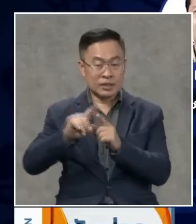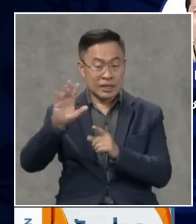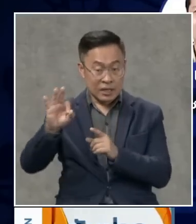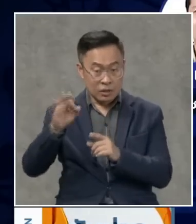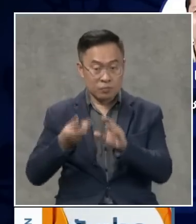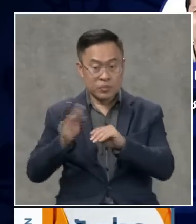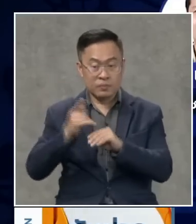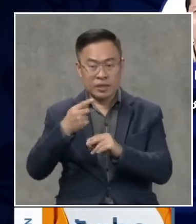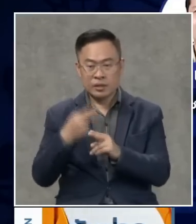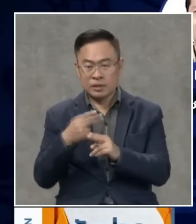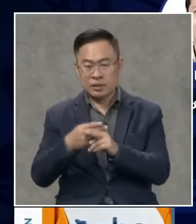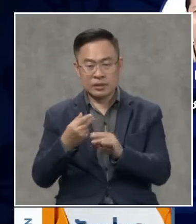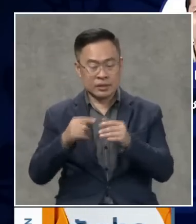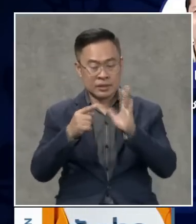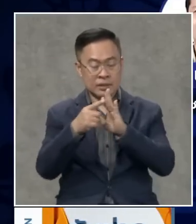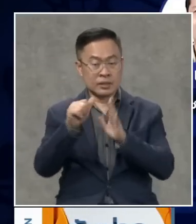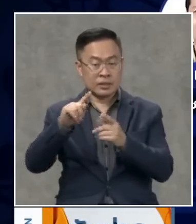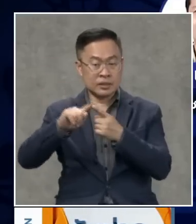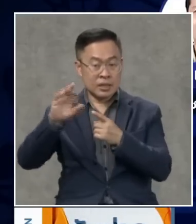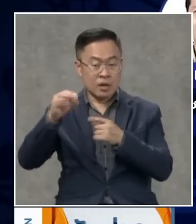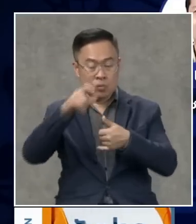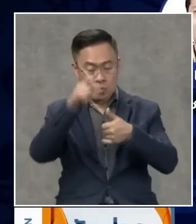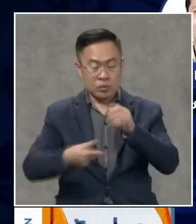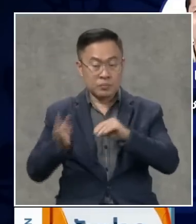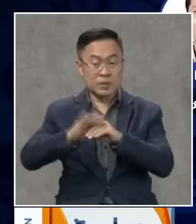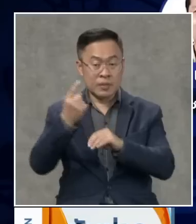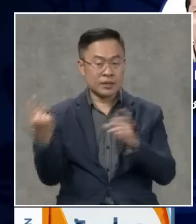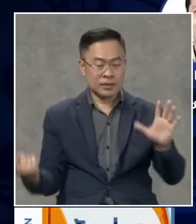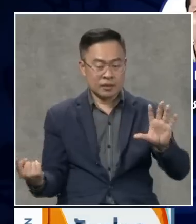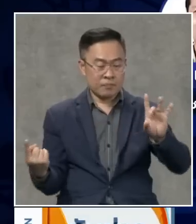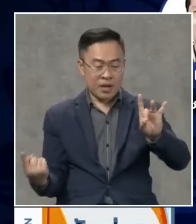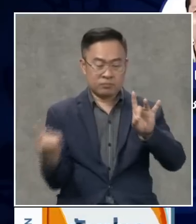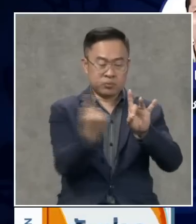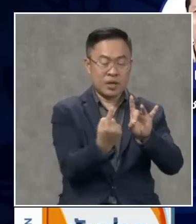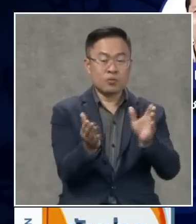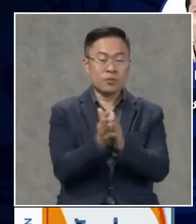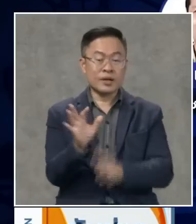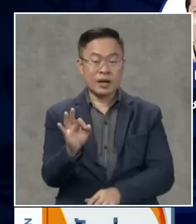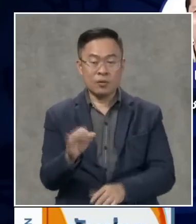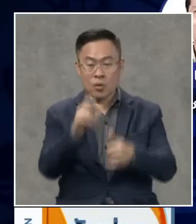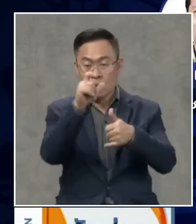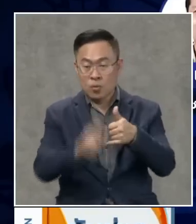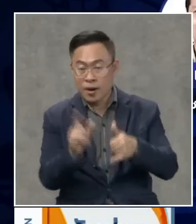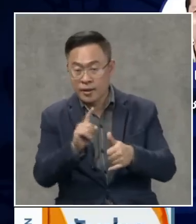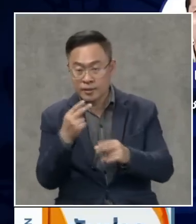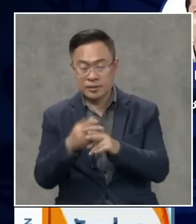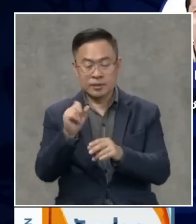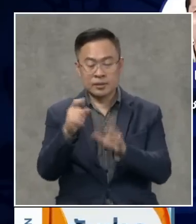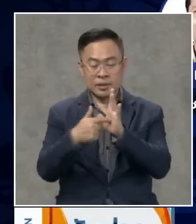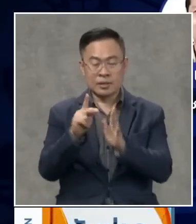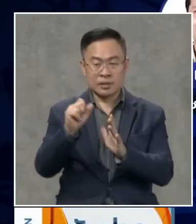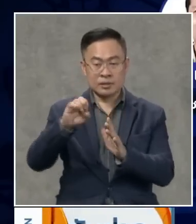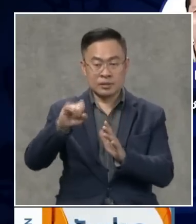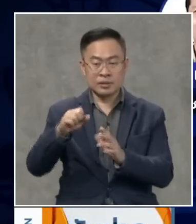นะคะเป็นเขตใหม่ที่เพิ่มมาค่ะประชาธิปัตย์เขาก็จับจองเอาไว้แล้วมีการวางตัวทายาทการเมืองคุณศักดิ์สิทธิ์ขาวท